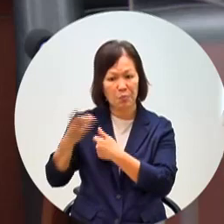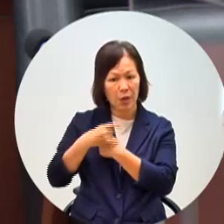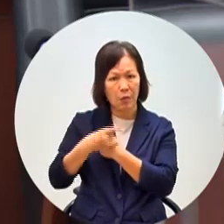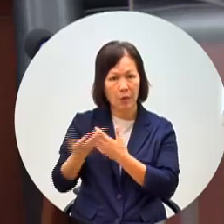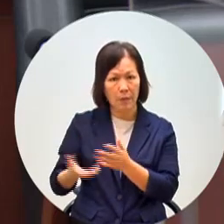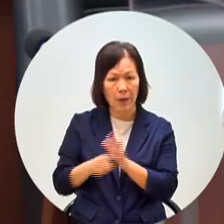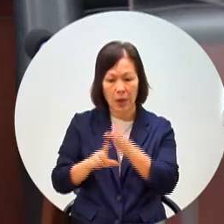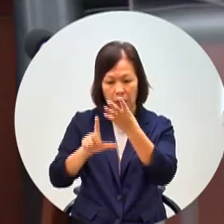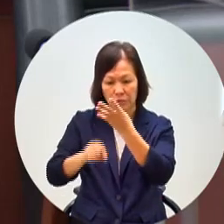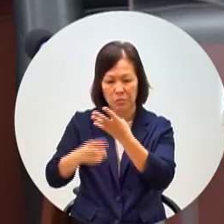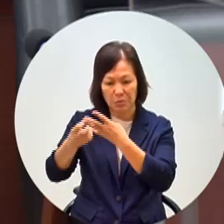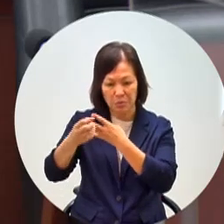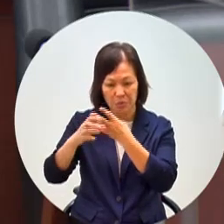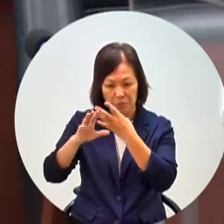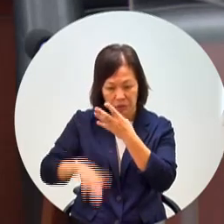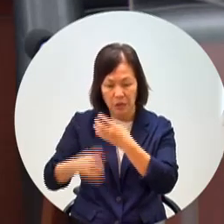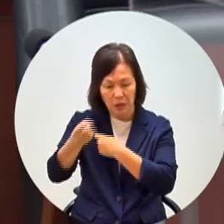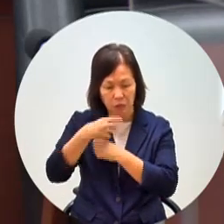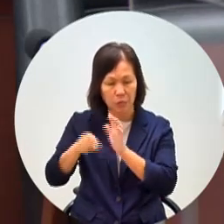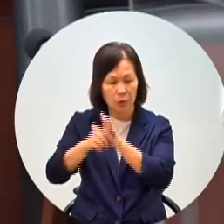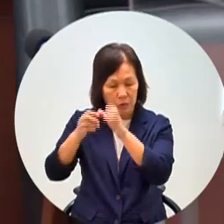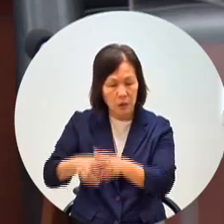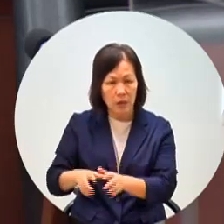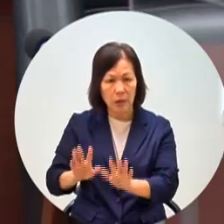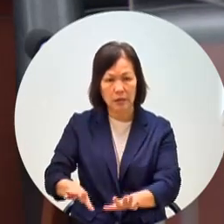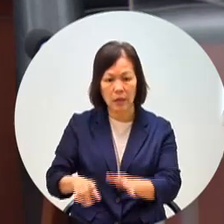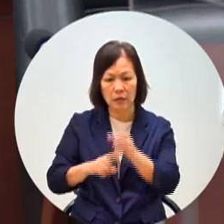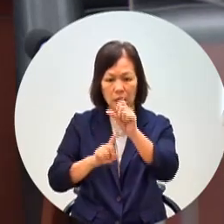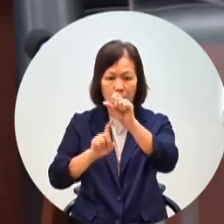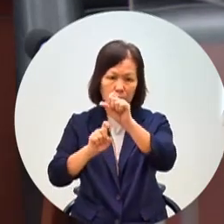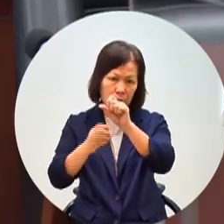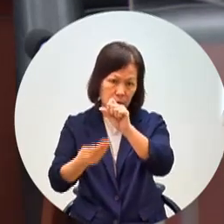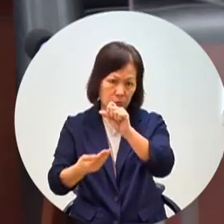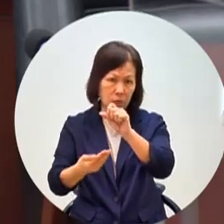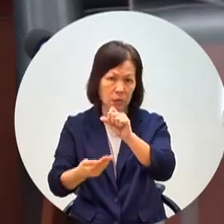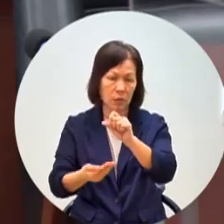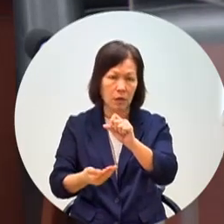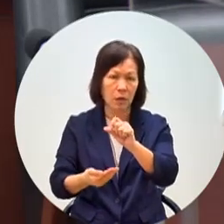月底跟我说要装了，现在多久？现在怎么了？5月19